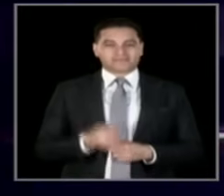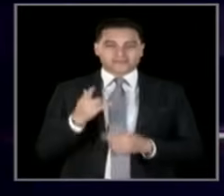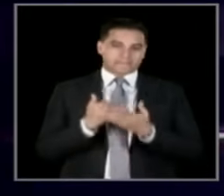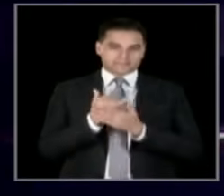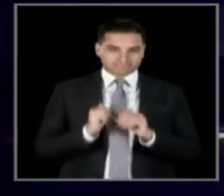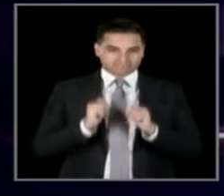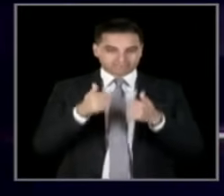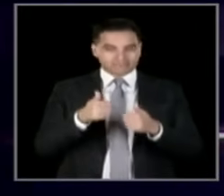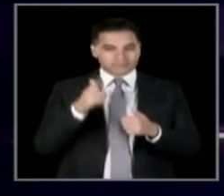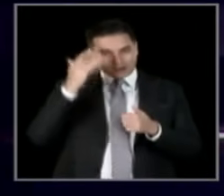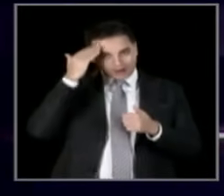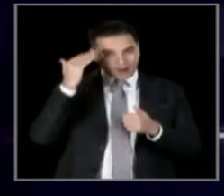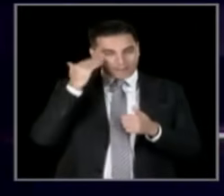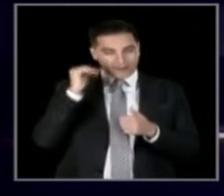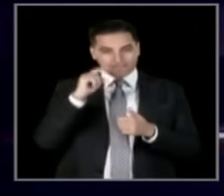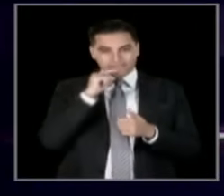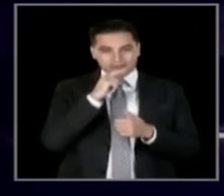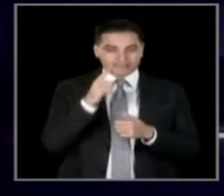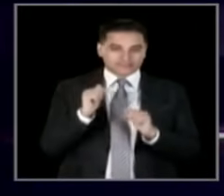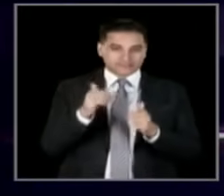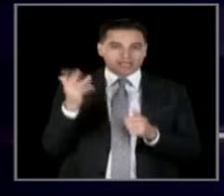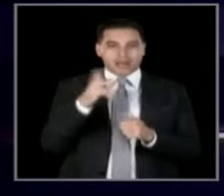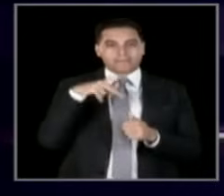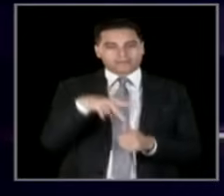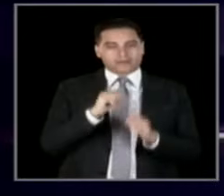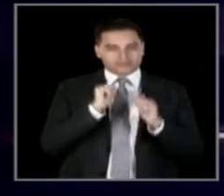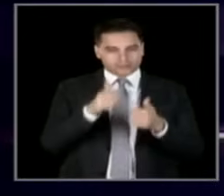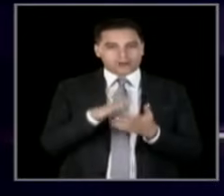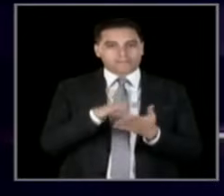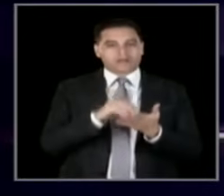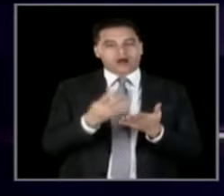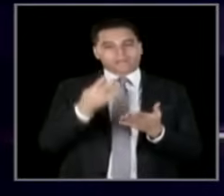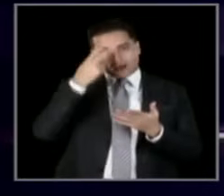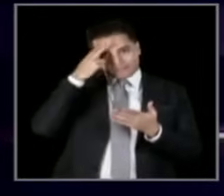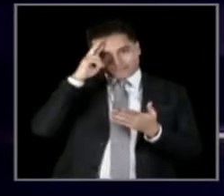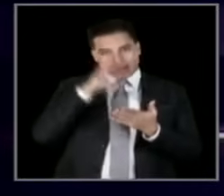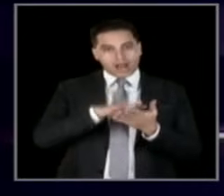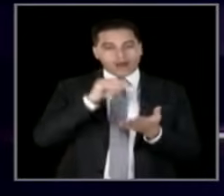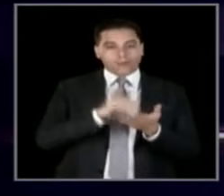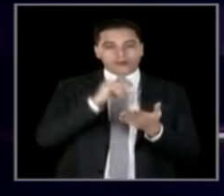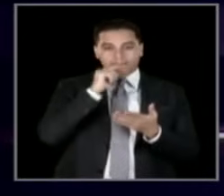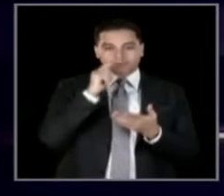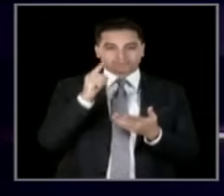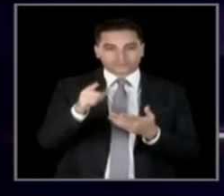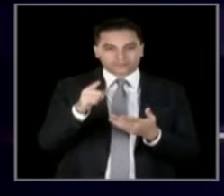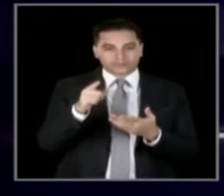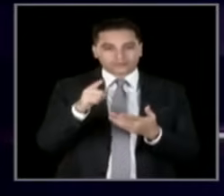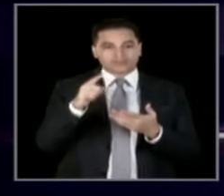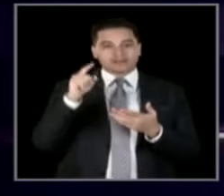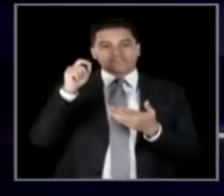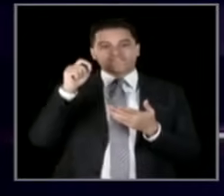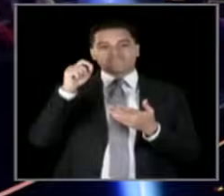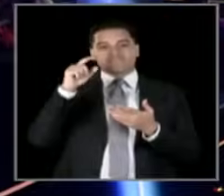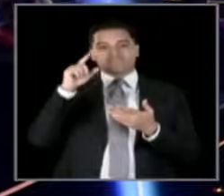هيمثل مدرسة راهبات الأرمن الكاثوليك في ماتش النهاردة 8 طلاب، هيبتدي منهم 4، وأول واحدة فيهم